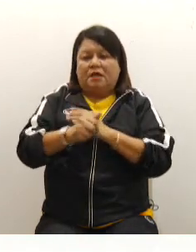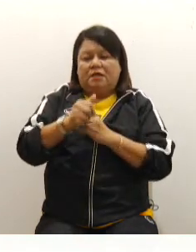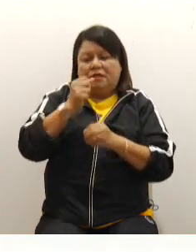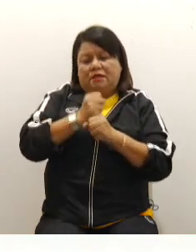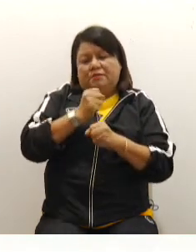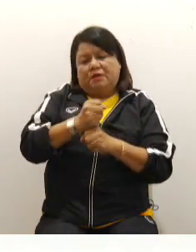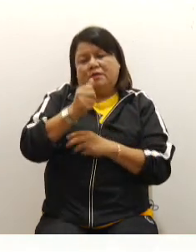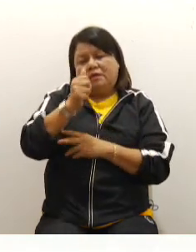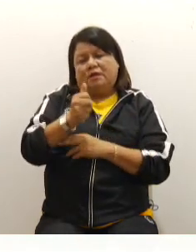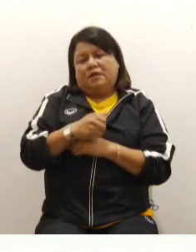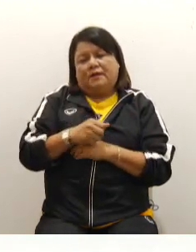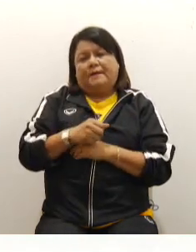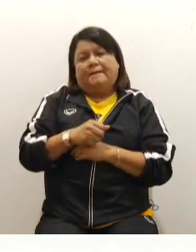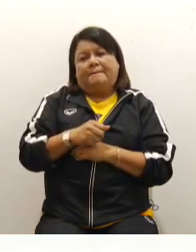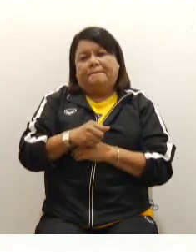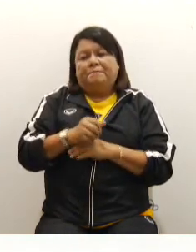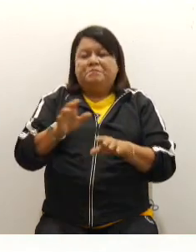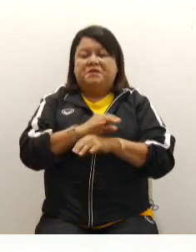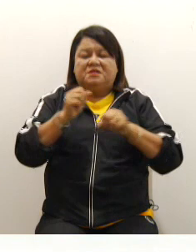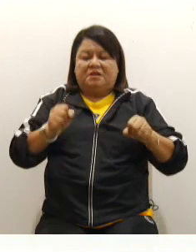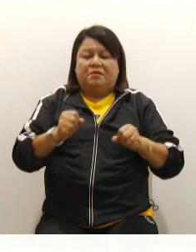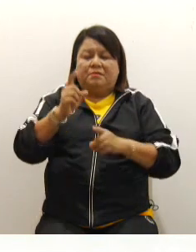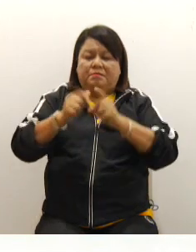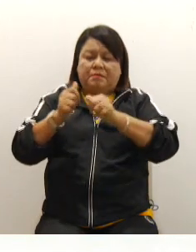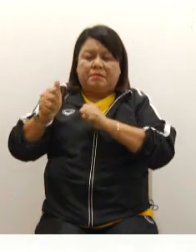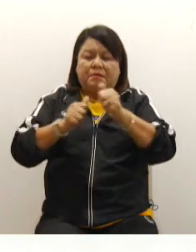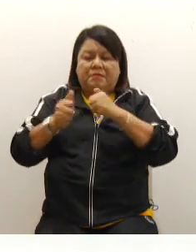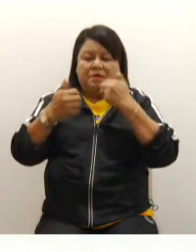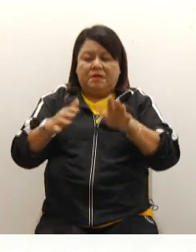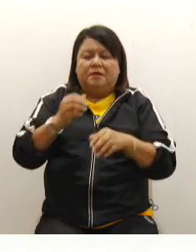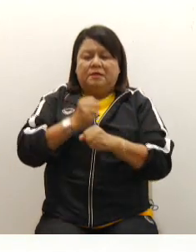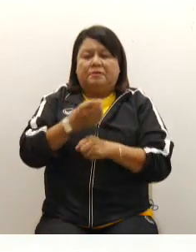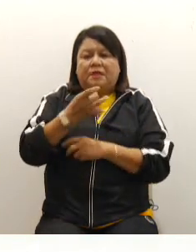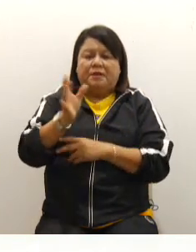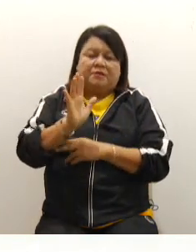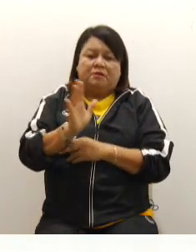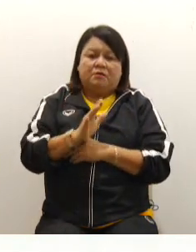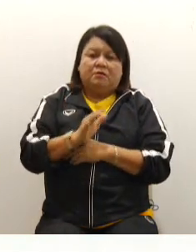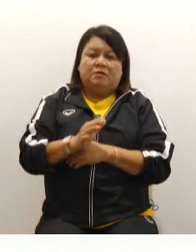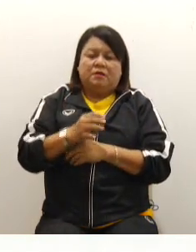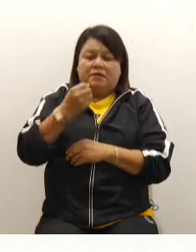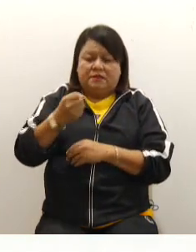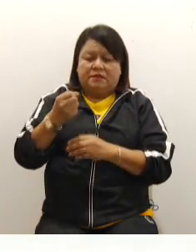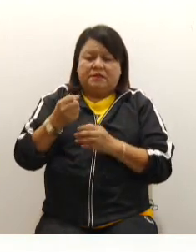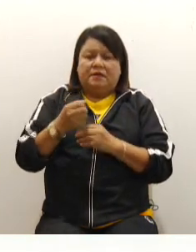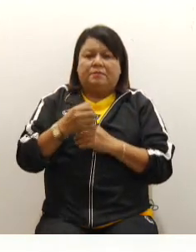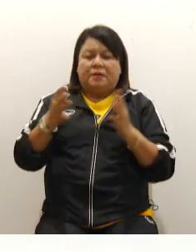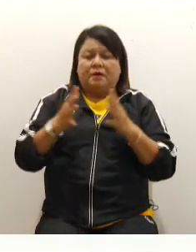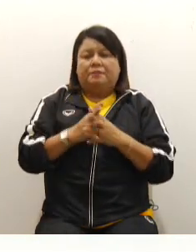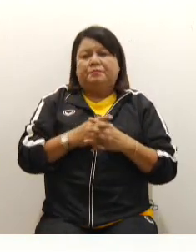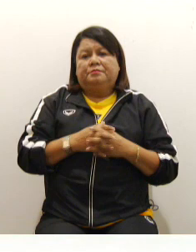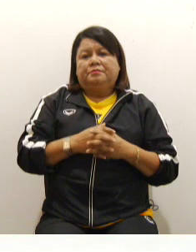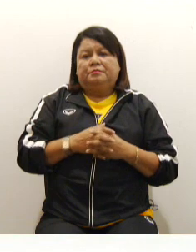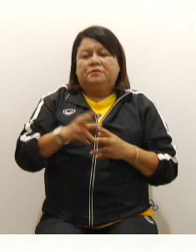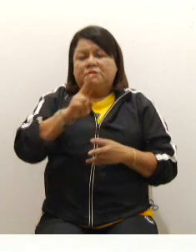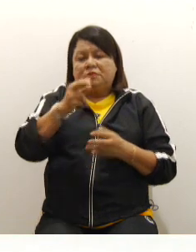าวิธีลดความเสี่ยงนั้นๆไม่ใช่บอกว่าประเมินความเสี่ยงแล้วไม่ต้องทำอะไรกับมันก็ได้ไม่ใช่บอกว่าเสี่ยงมากแล้วไม่ทำอะไรนะคะเลือก